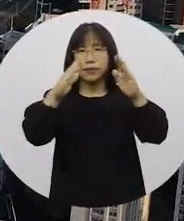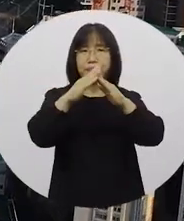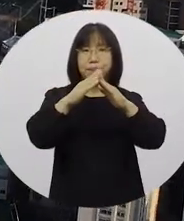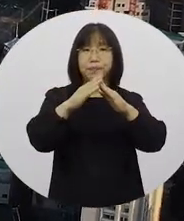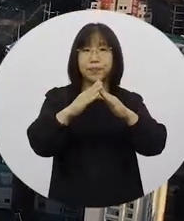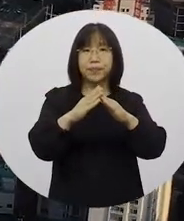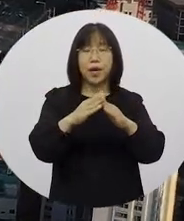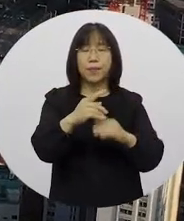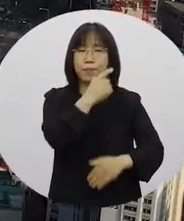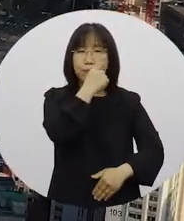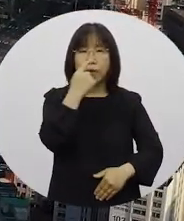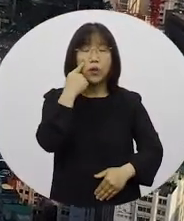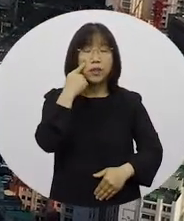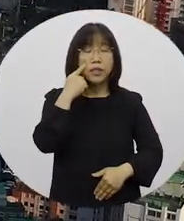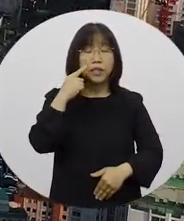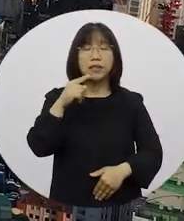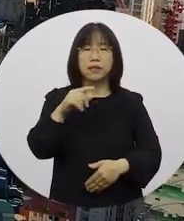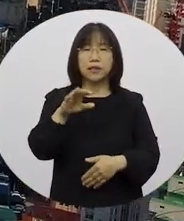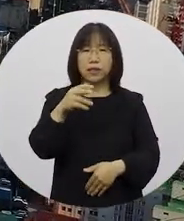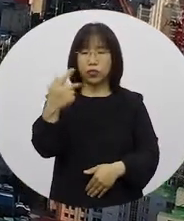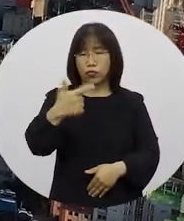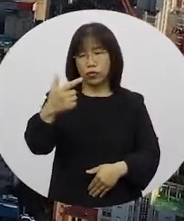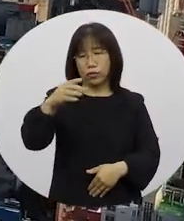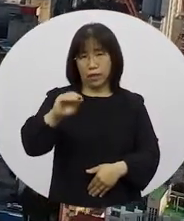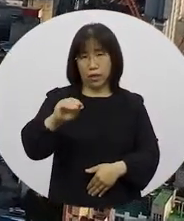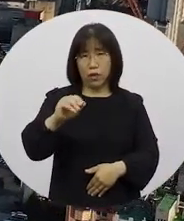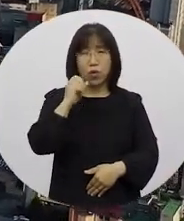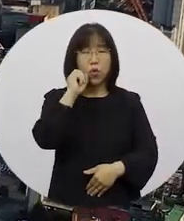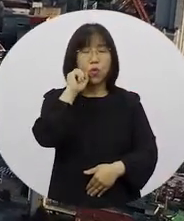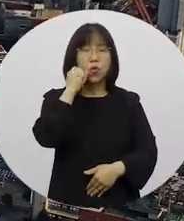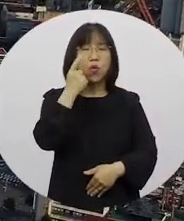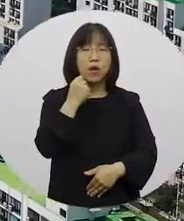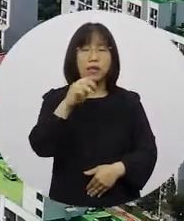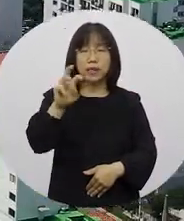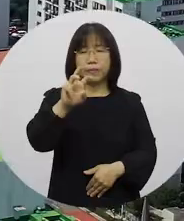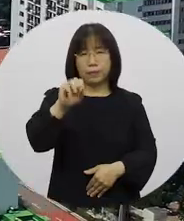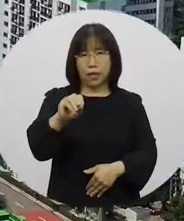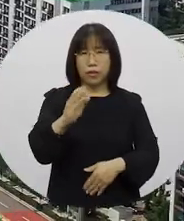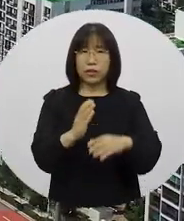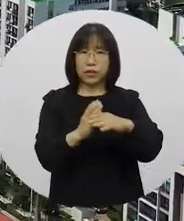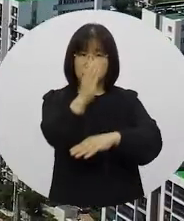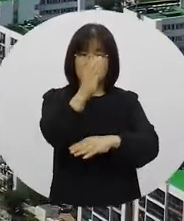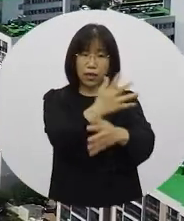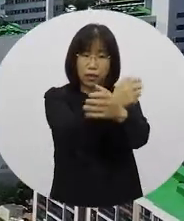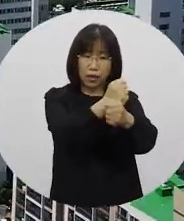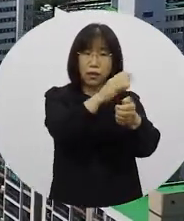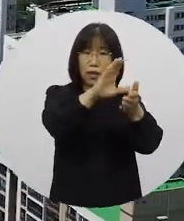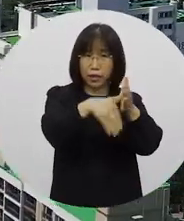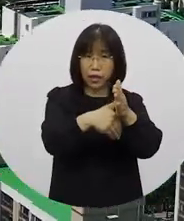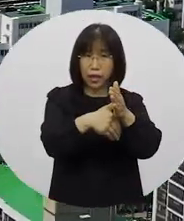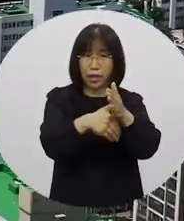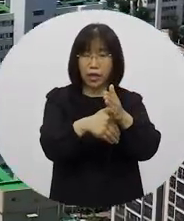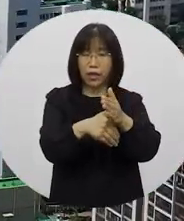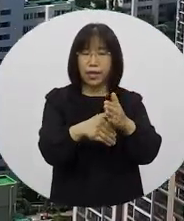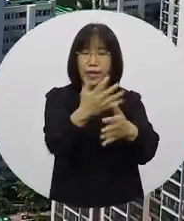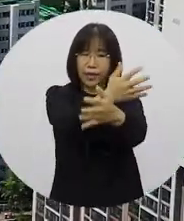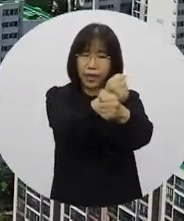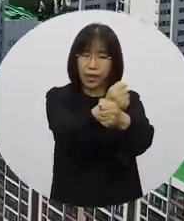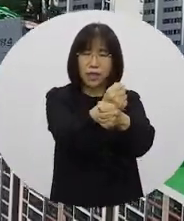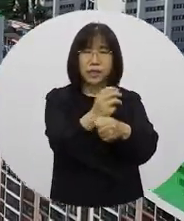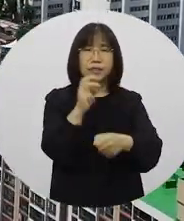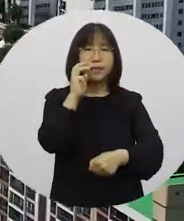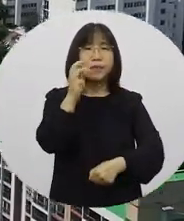보증금 6,000 만원 초과 또는 월세 30만 원을 초과하는 주택 임대차 계약을 할 경우 계약 체결일로부터